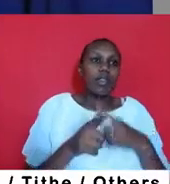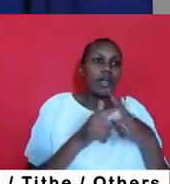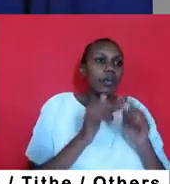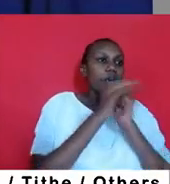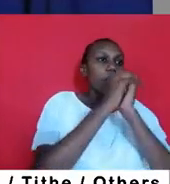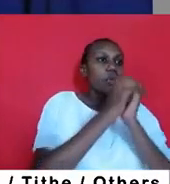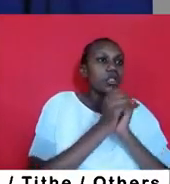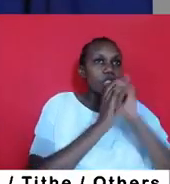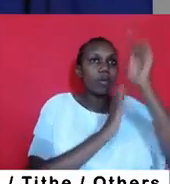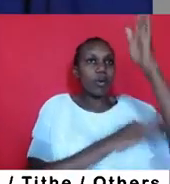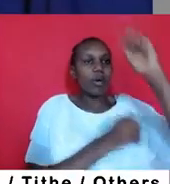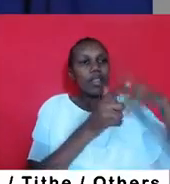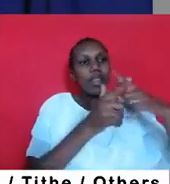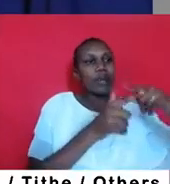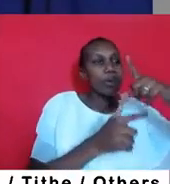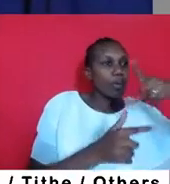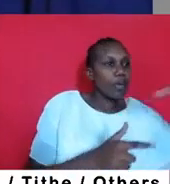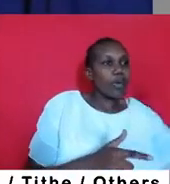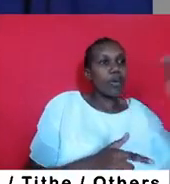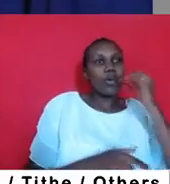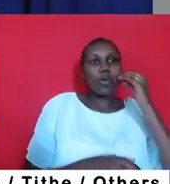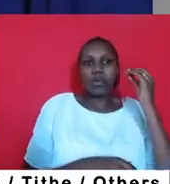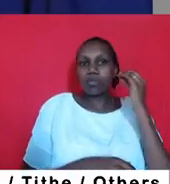twamwabudu Mungu alafu tunaenda.